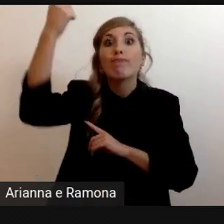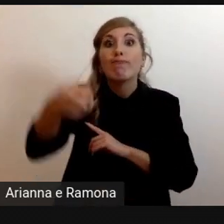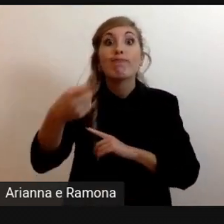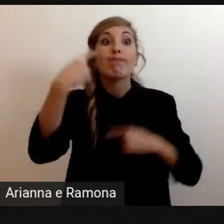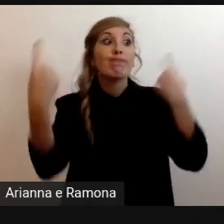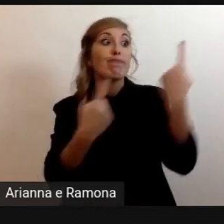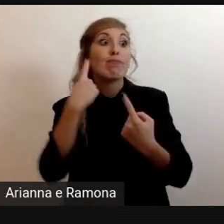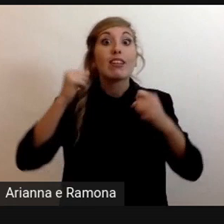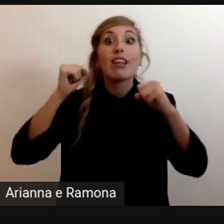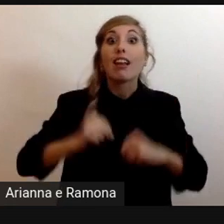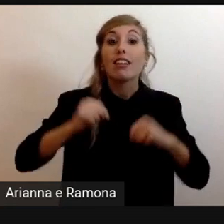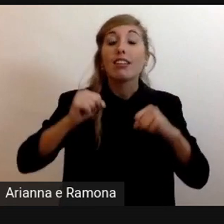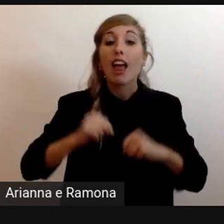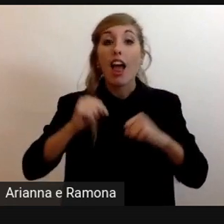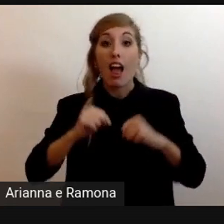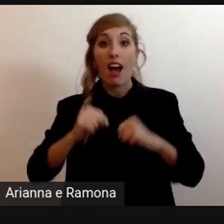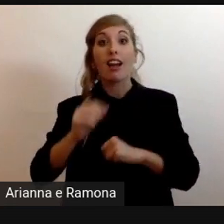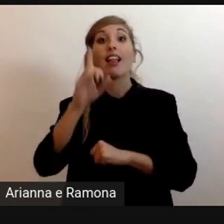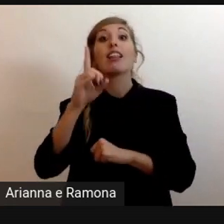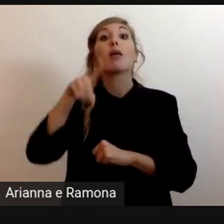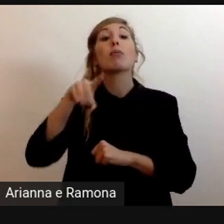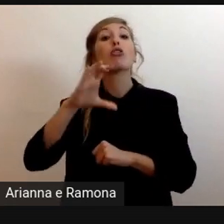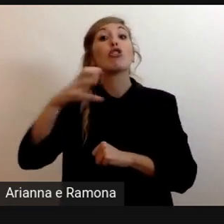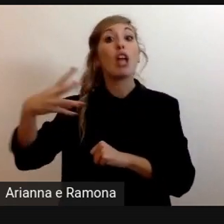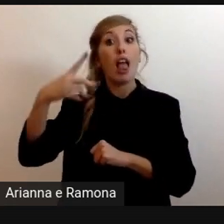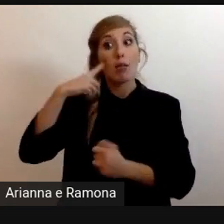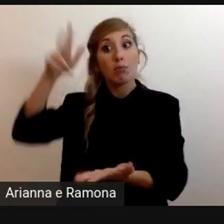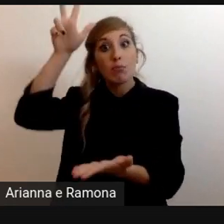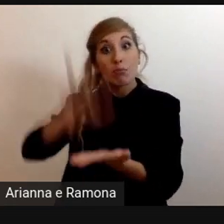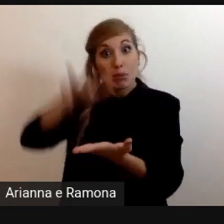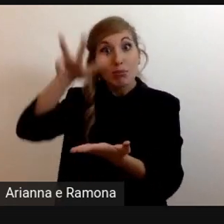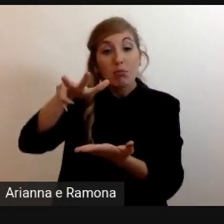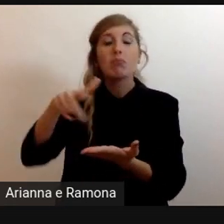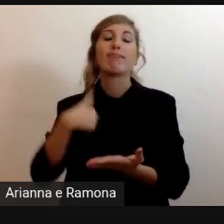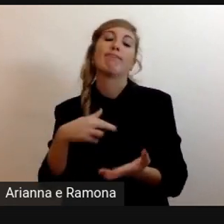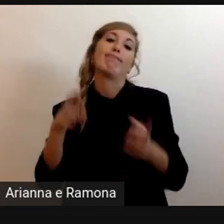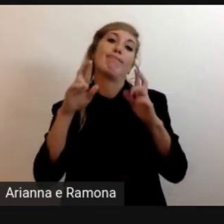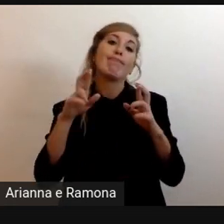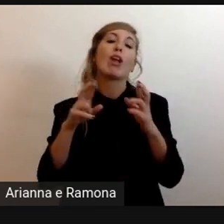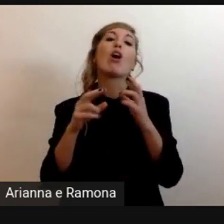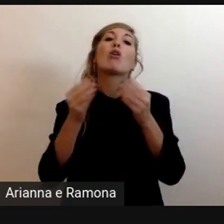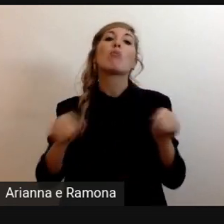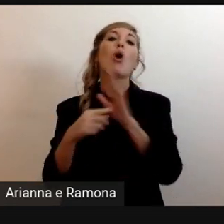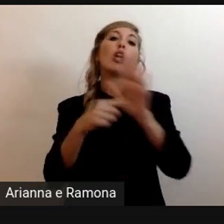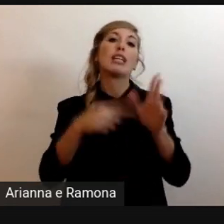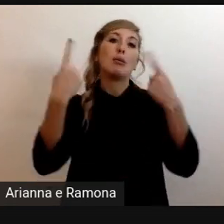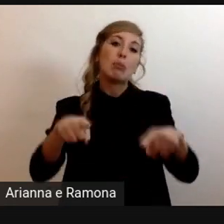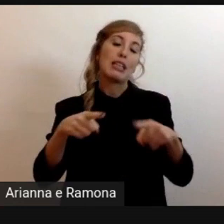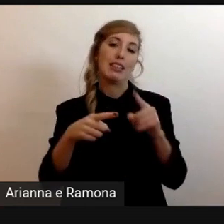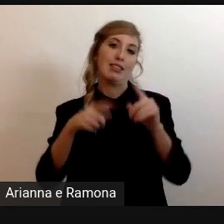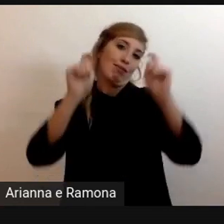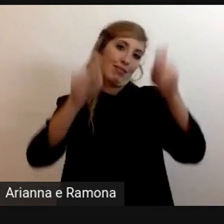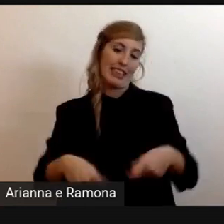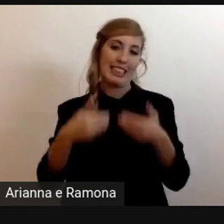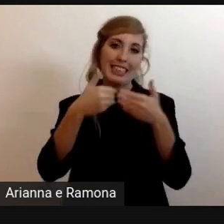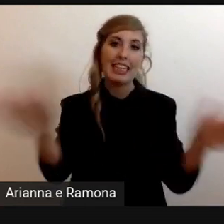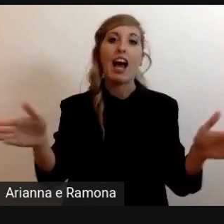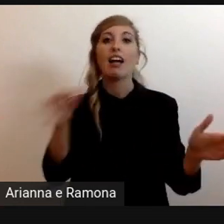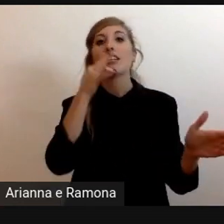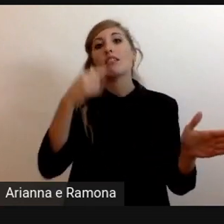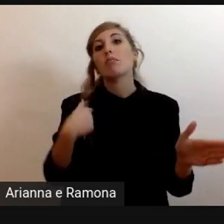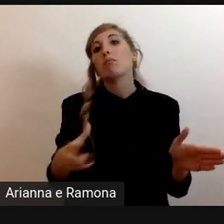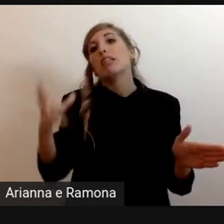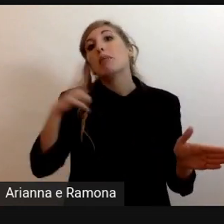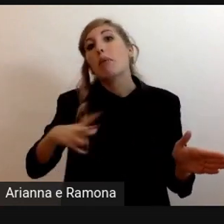e il conseguente di cpm ce lo consentirà con l'augurio quindi che possa poi proseguire